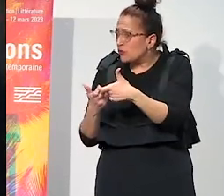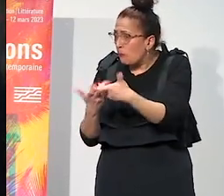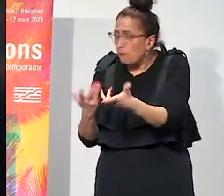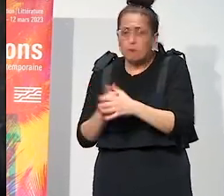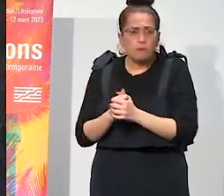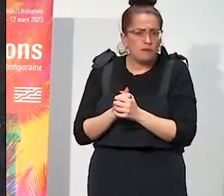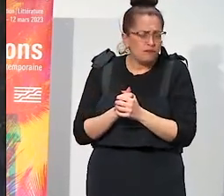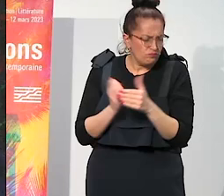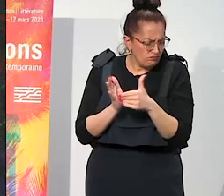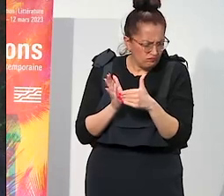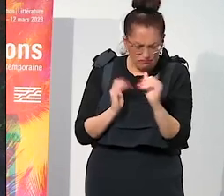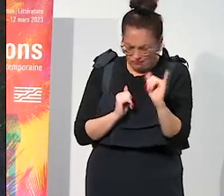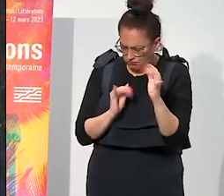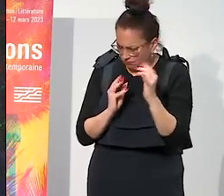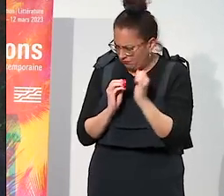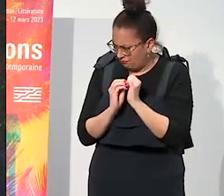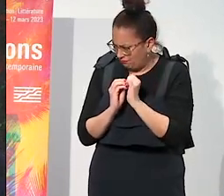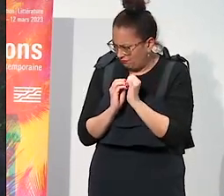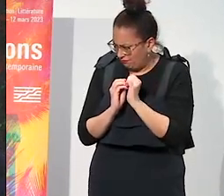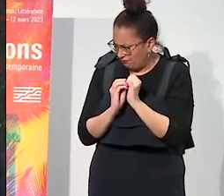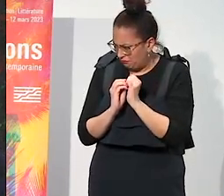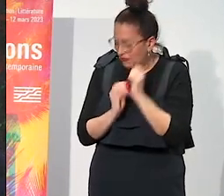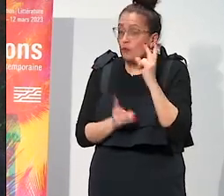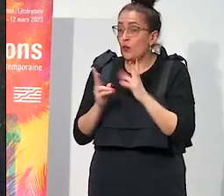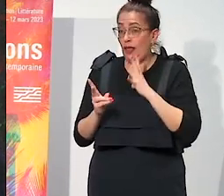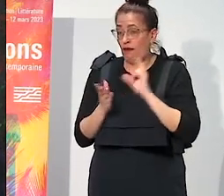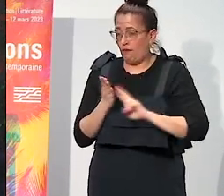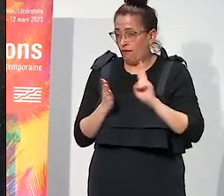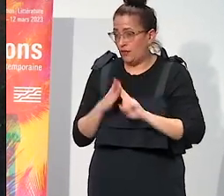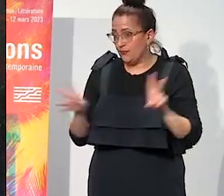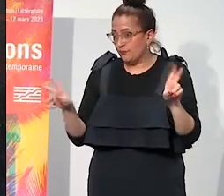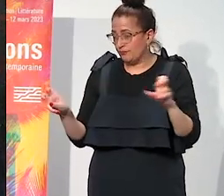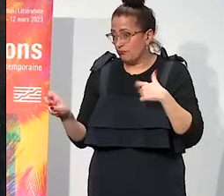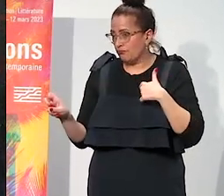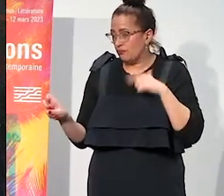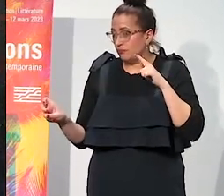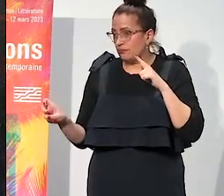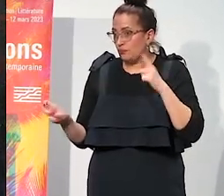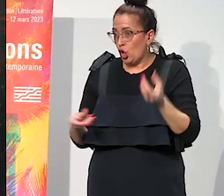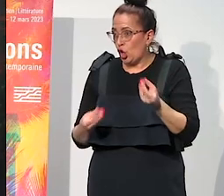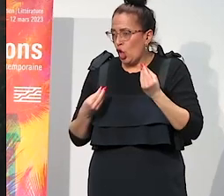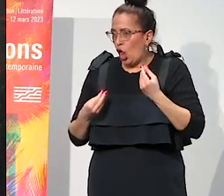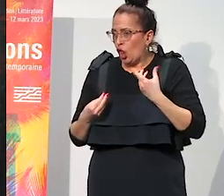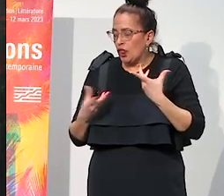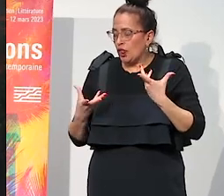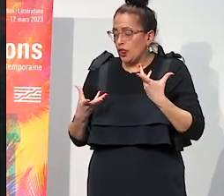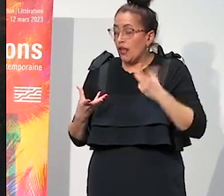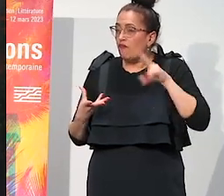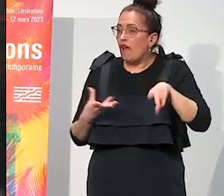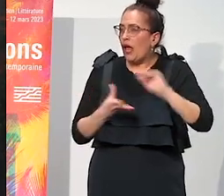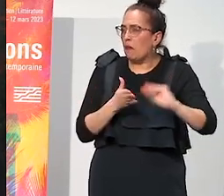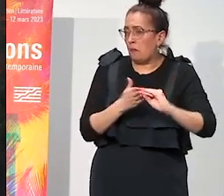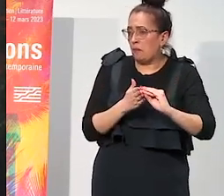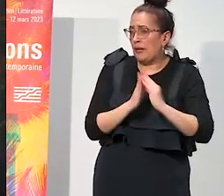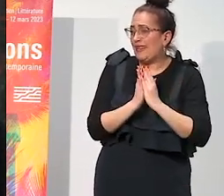Je ne sais plus. Je pense beaucoup, à un roman qui m'a beaucoup marquée. Elle en a fait peu, mais ça a été